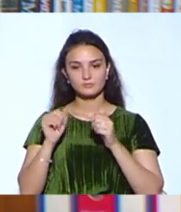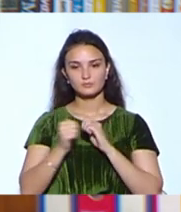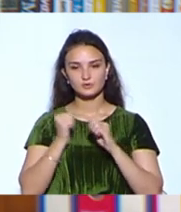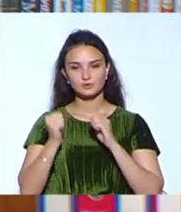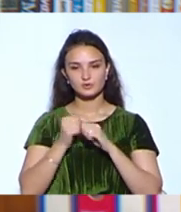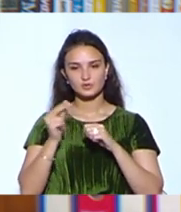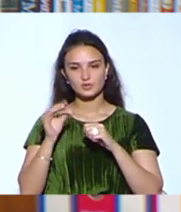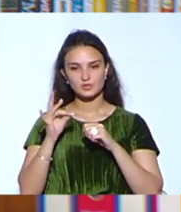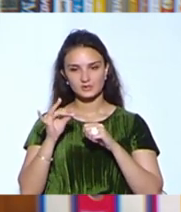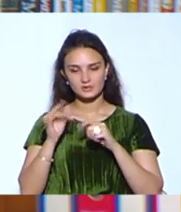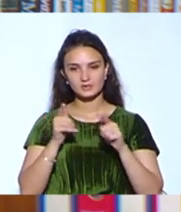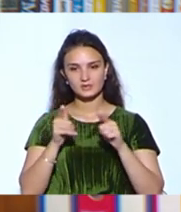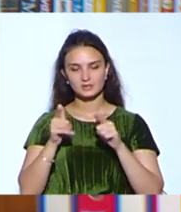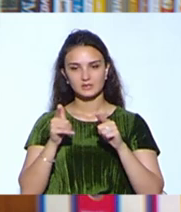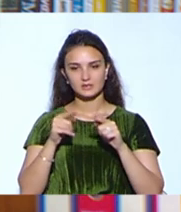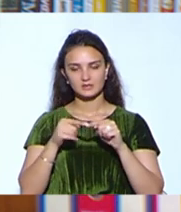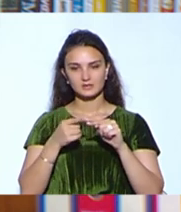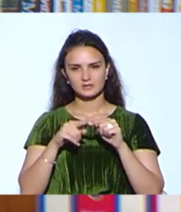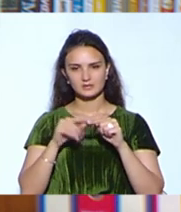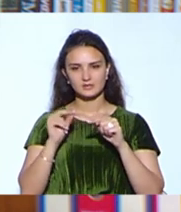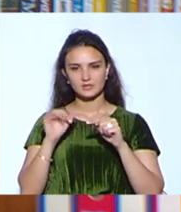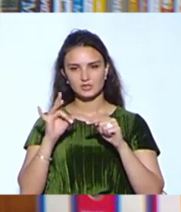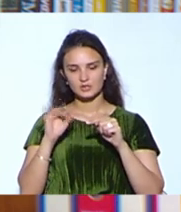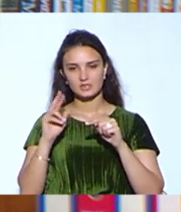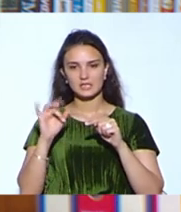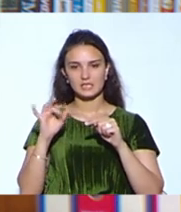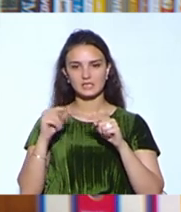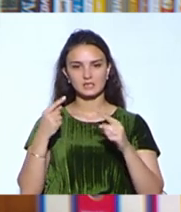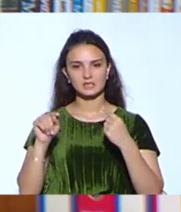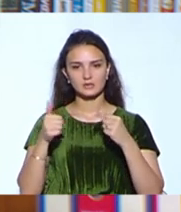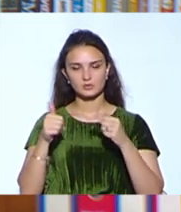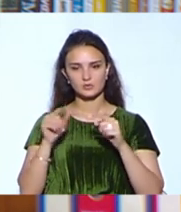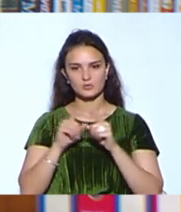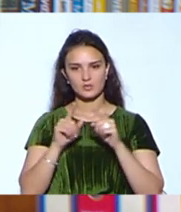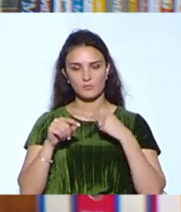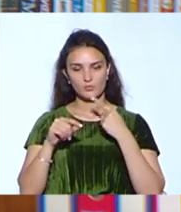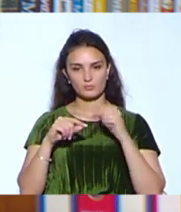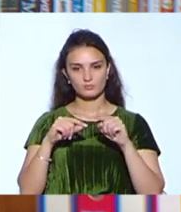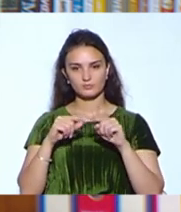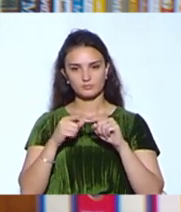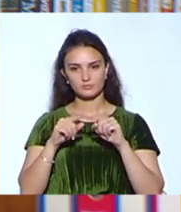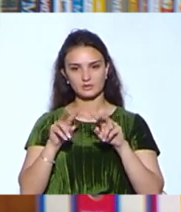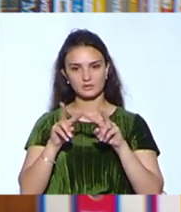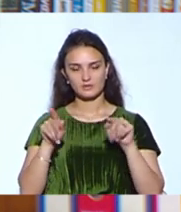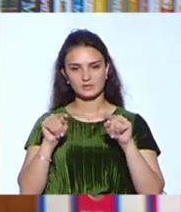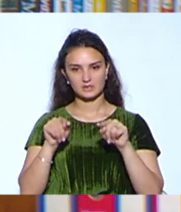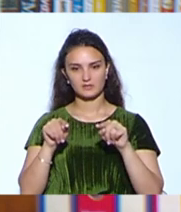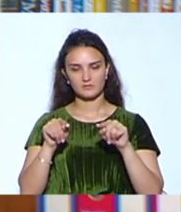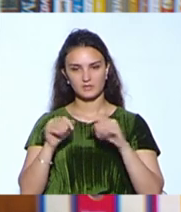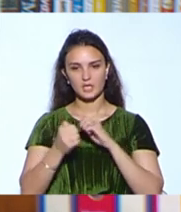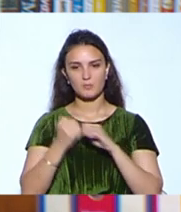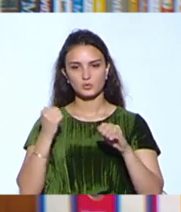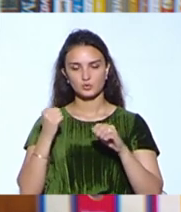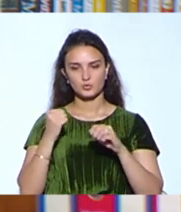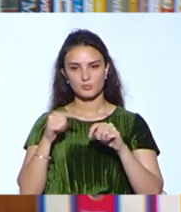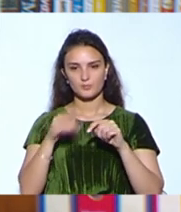ჩირებს და ამზადებდნენ კერკს. რითი განსხვავდება ჩირი კერკისგან? როგორც წესი, პრინციპი ერთი და იგივეა, გამოშრობა